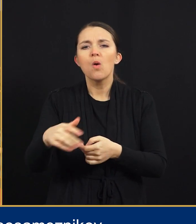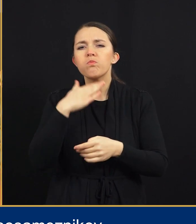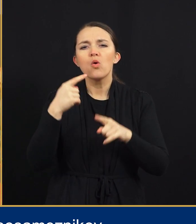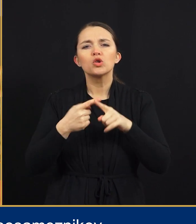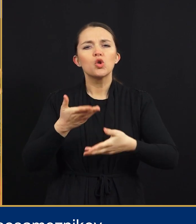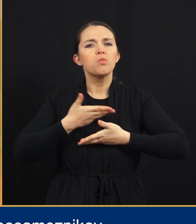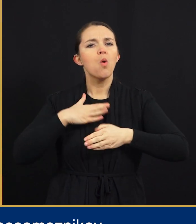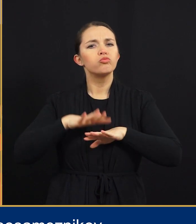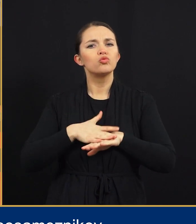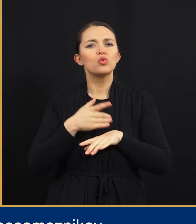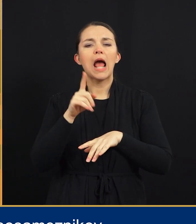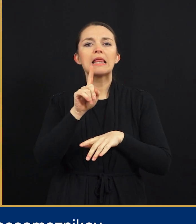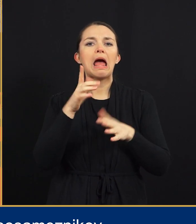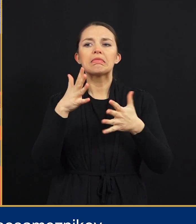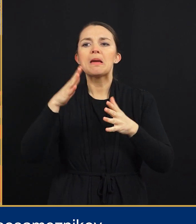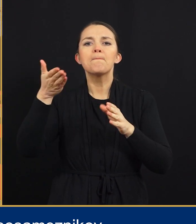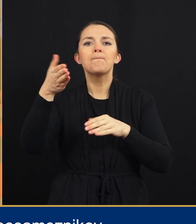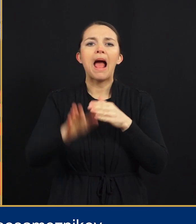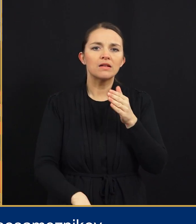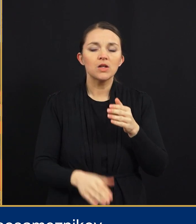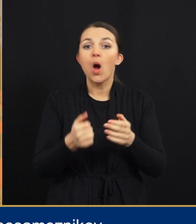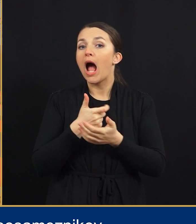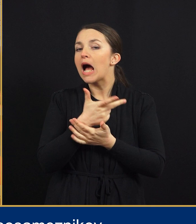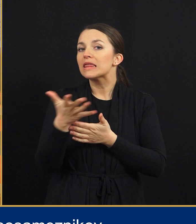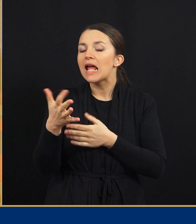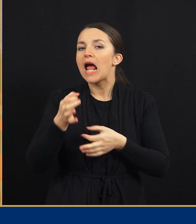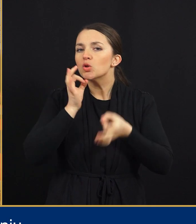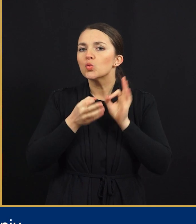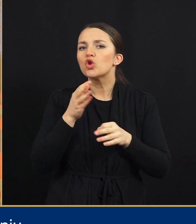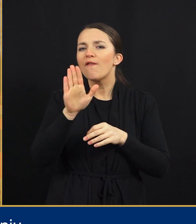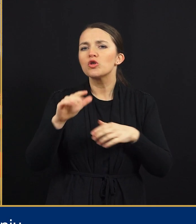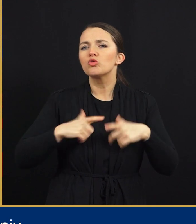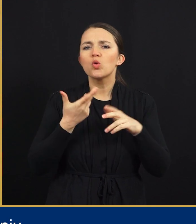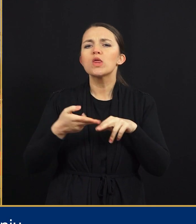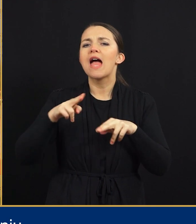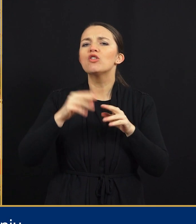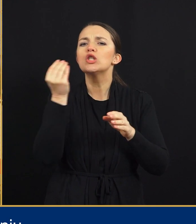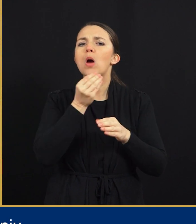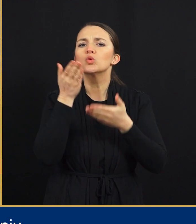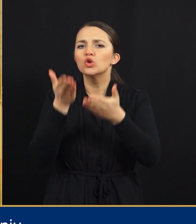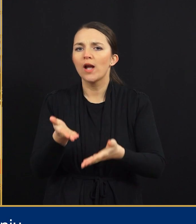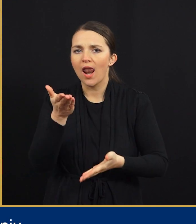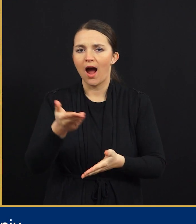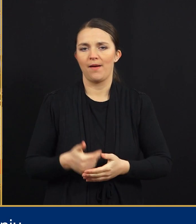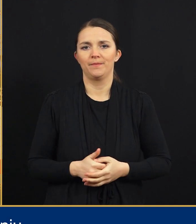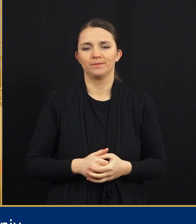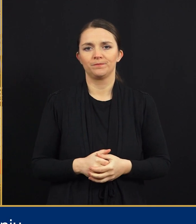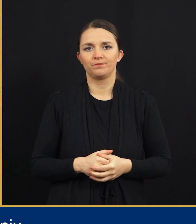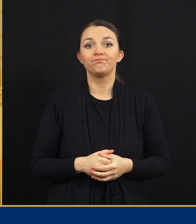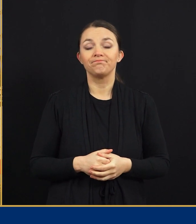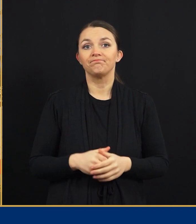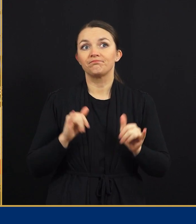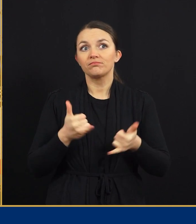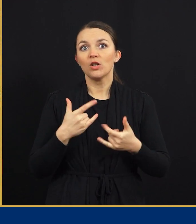uspešnih posameznikov pogosto dobimo občutek, da ni padcev. Katera izkušnja je vas v življenju največ naučila?